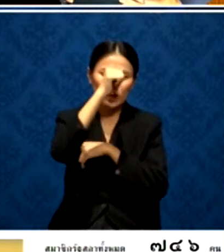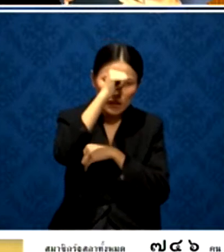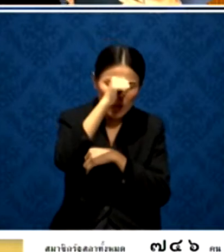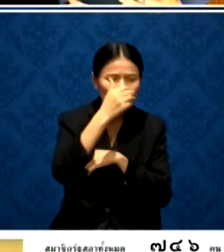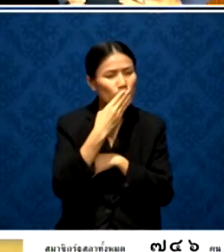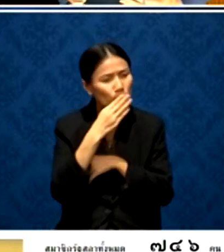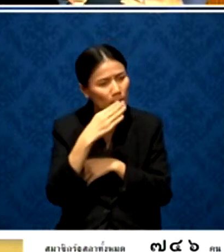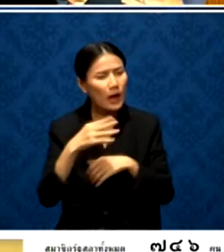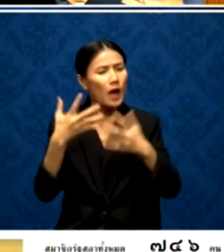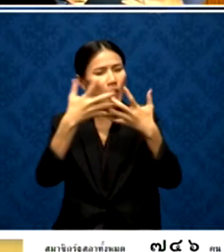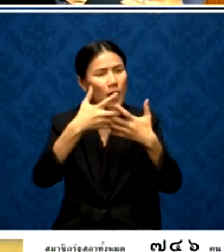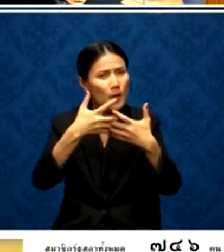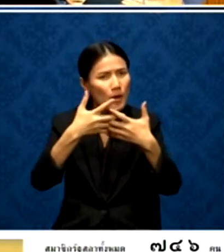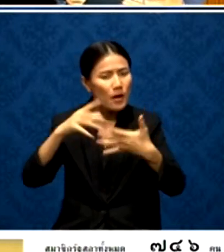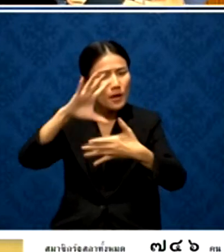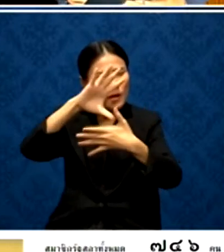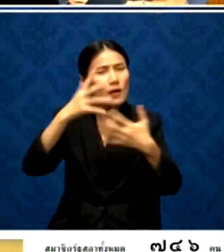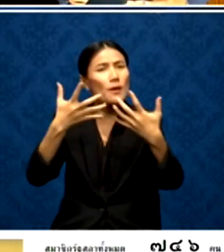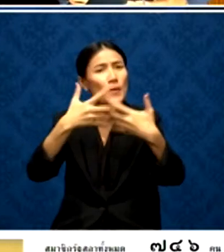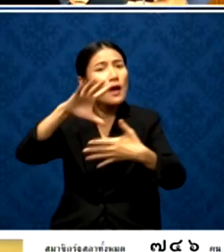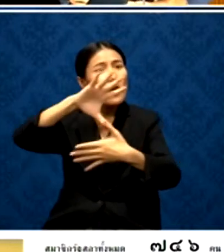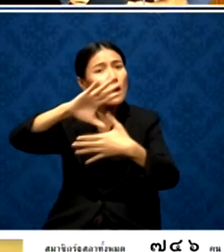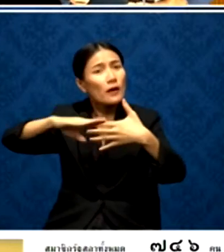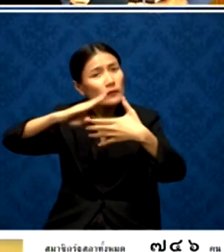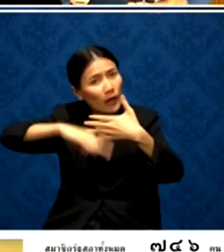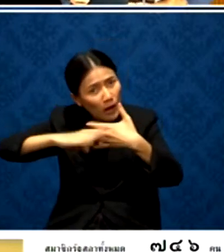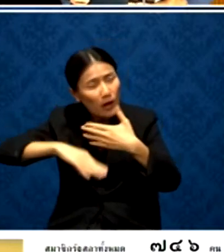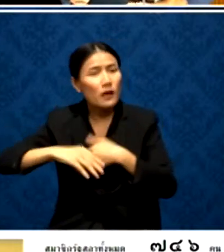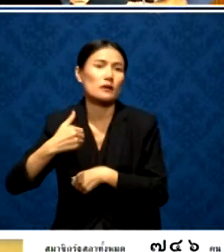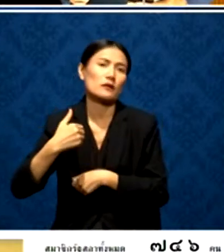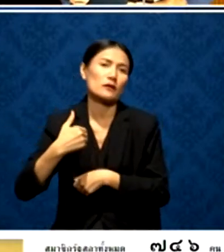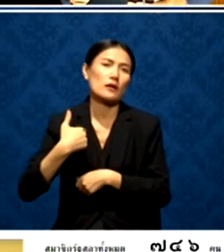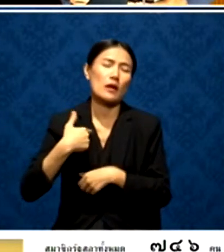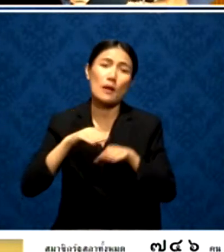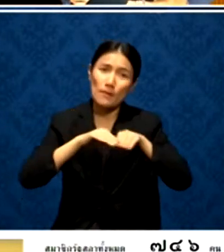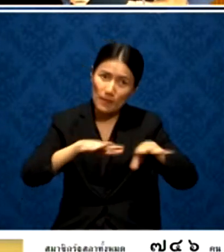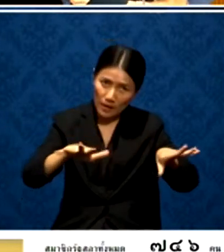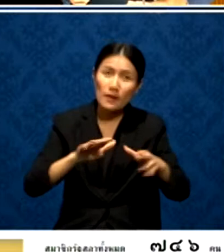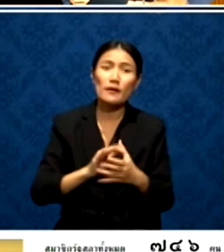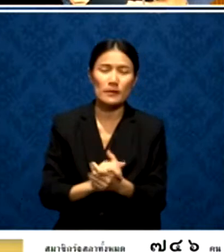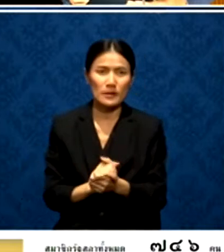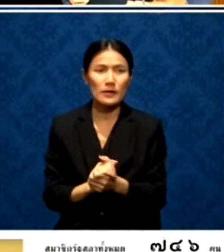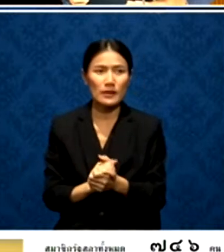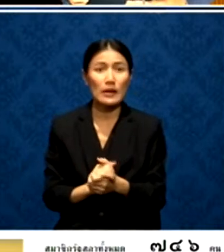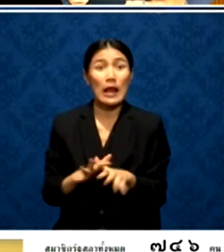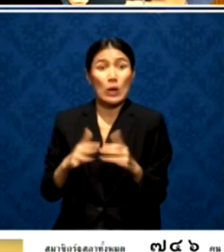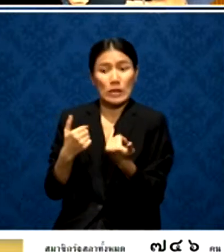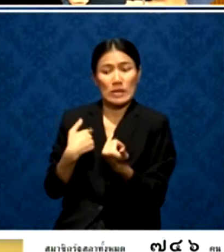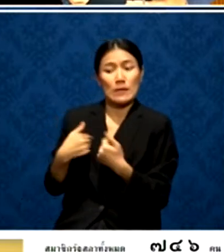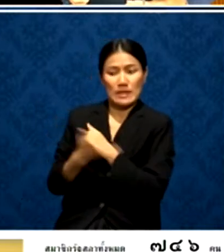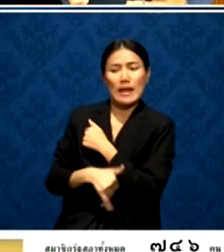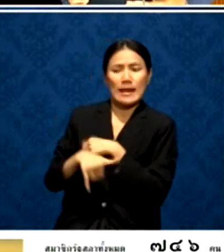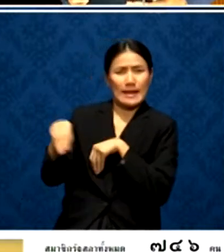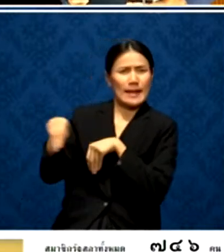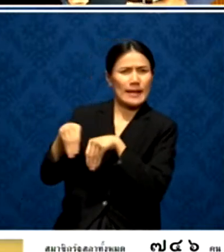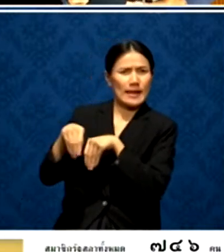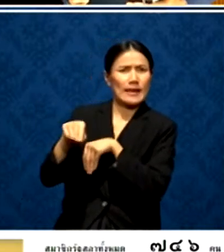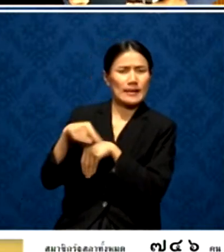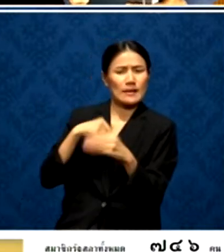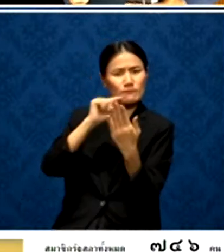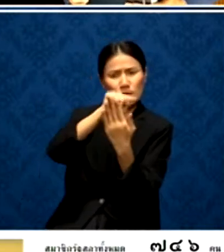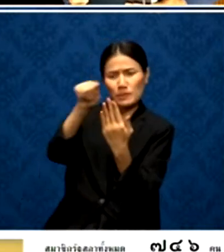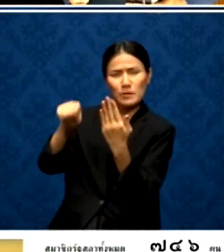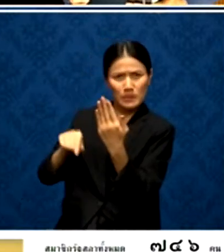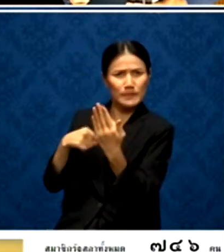กาอเมริกาใต้รวมถึงการให้ความสำคัญกับตลาด เดิมที่รวมถึงประเทศบ้านใกล้เรือ